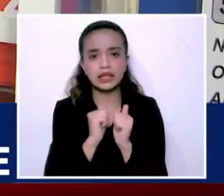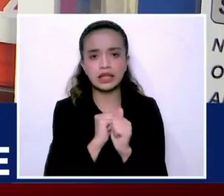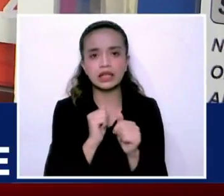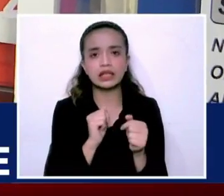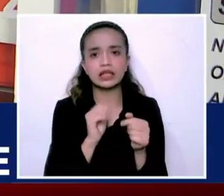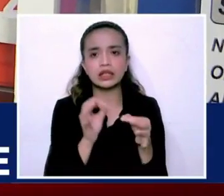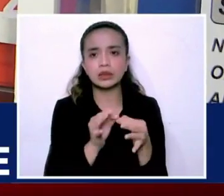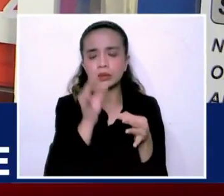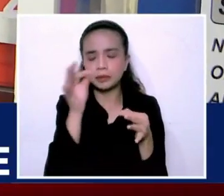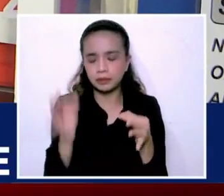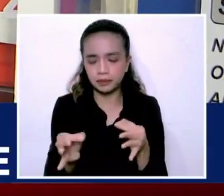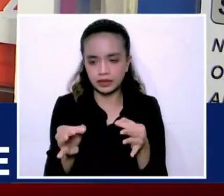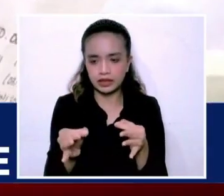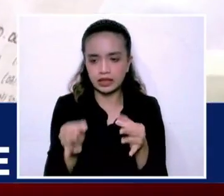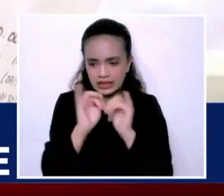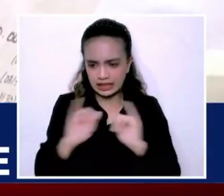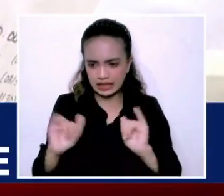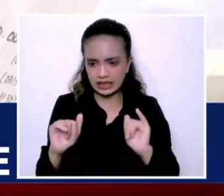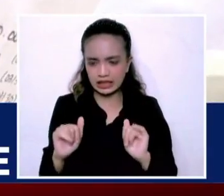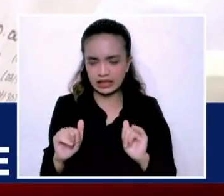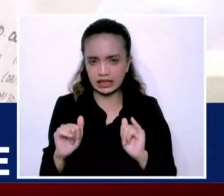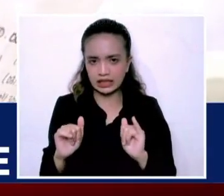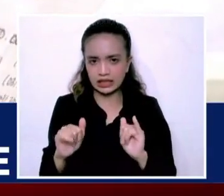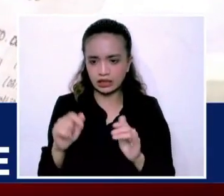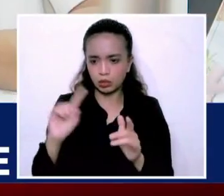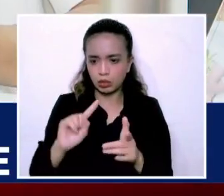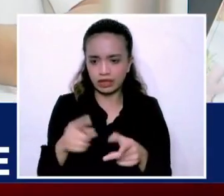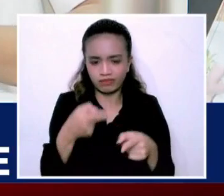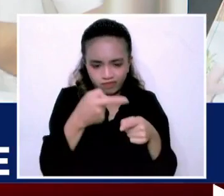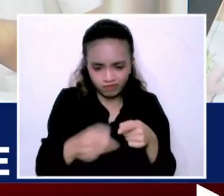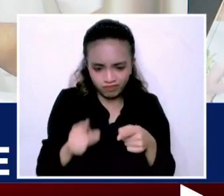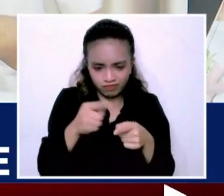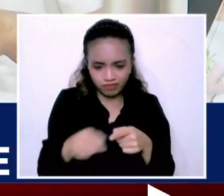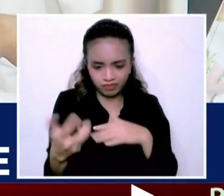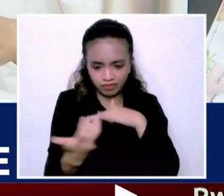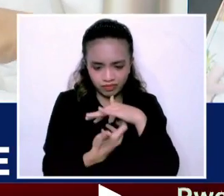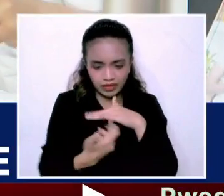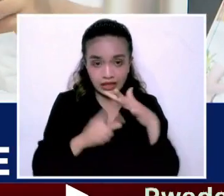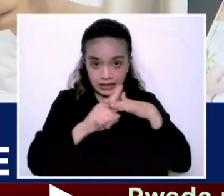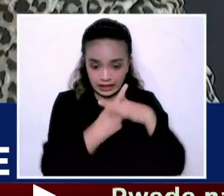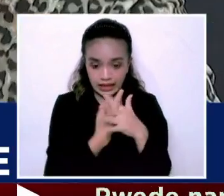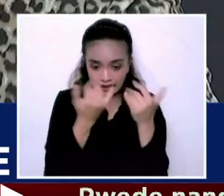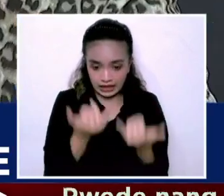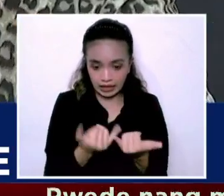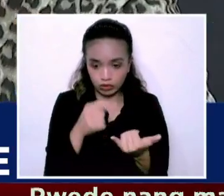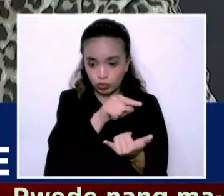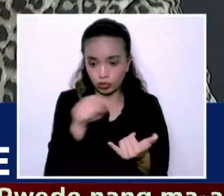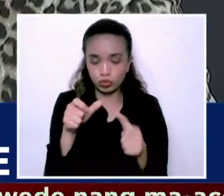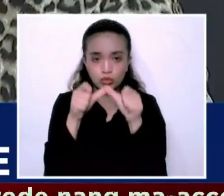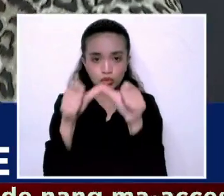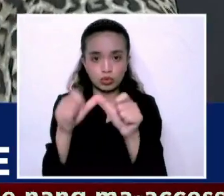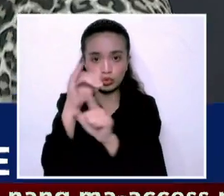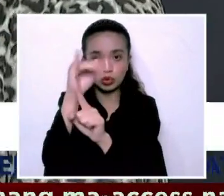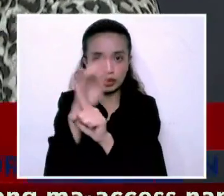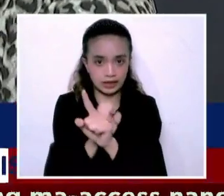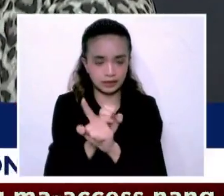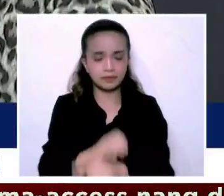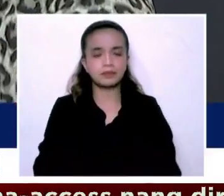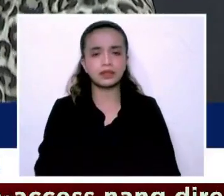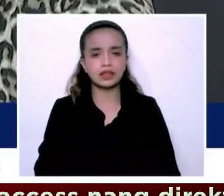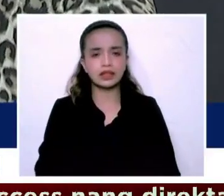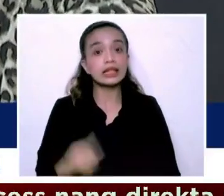at ipapasa pa rin sa consumers ng utay-utay mula ngayon hanggang Hulyo. Kami natutuwa